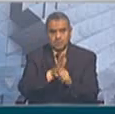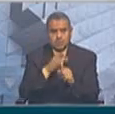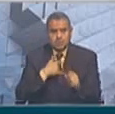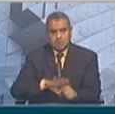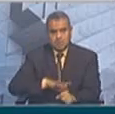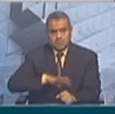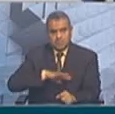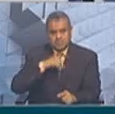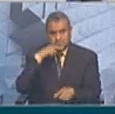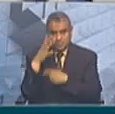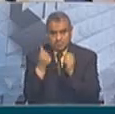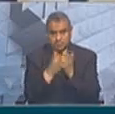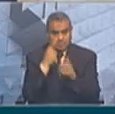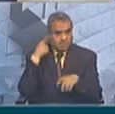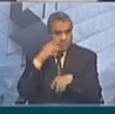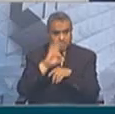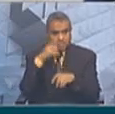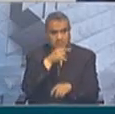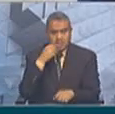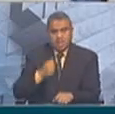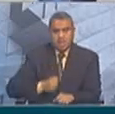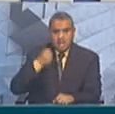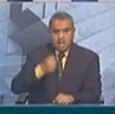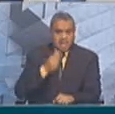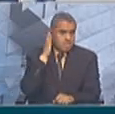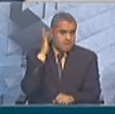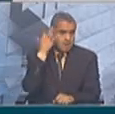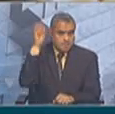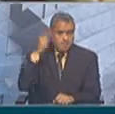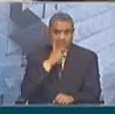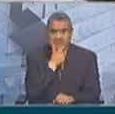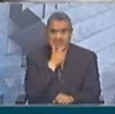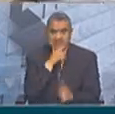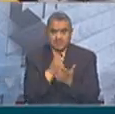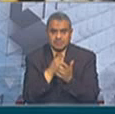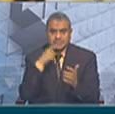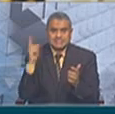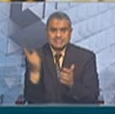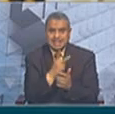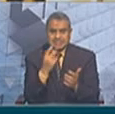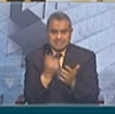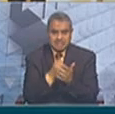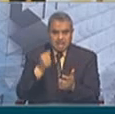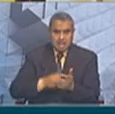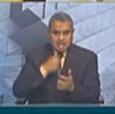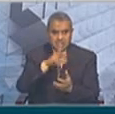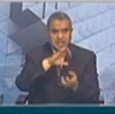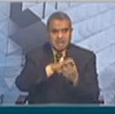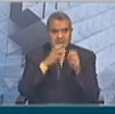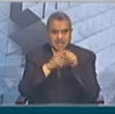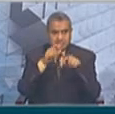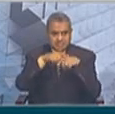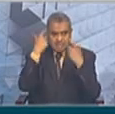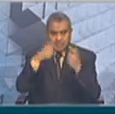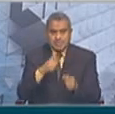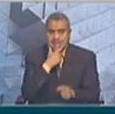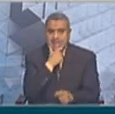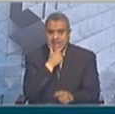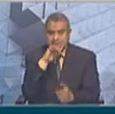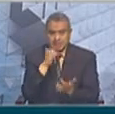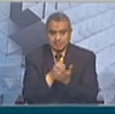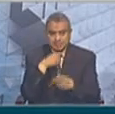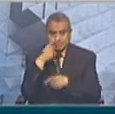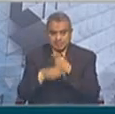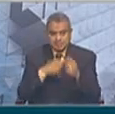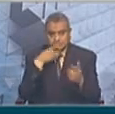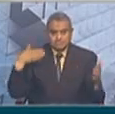كوفيد-19. وتعد محطة سانت بانكراس الدولية تاسع أكثر محطات القطار ازدحاما في إنجلترا، حيث ينتهي